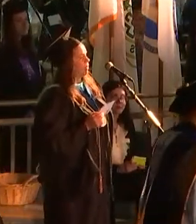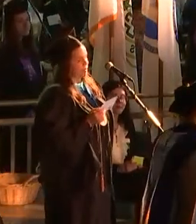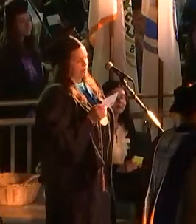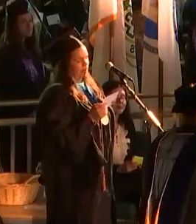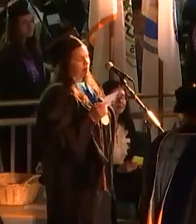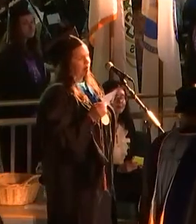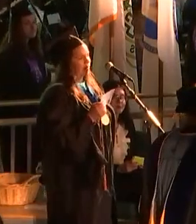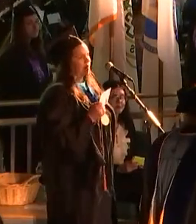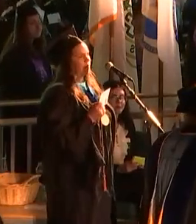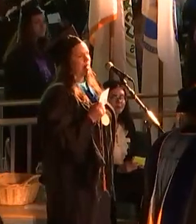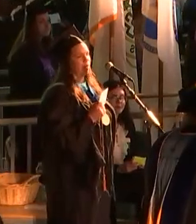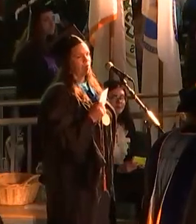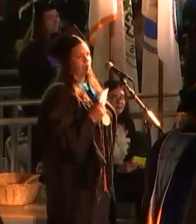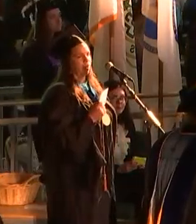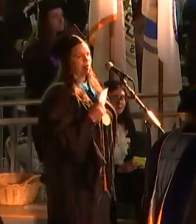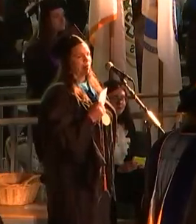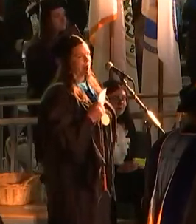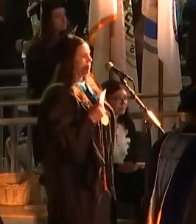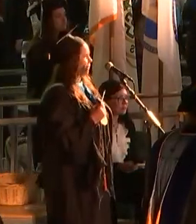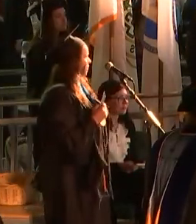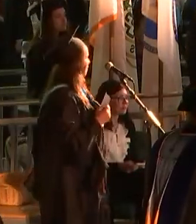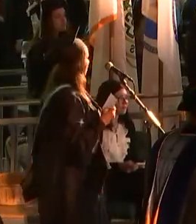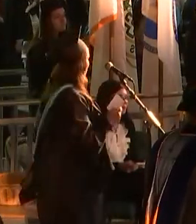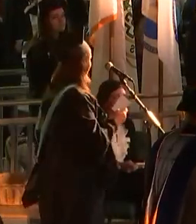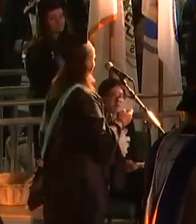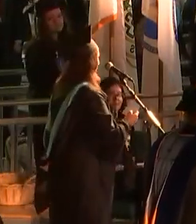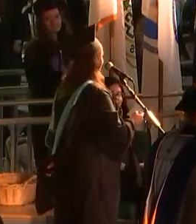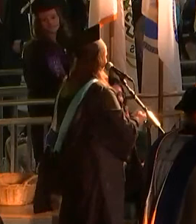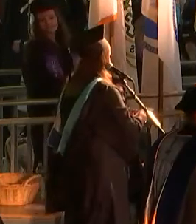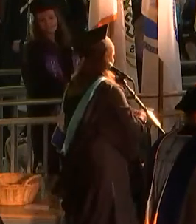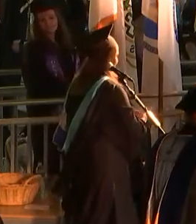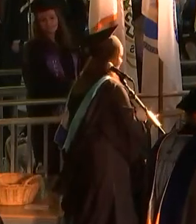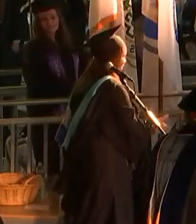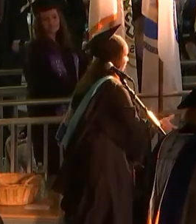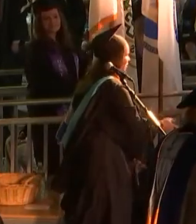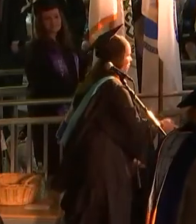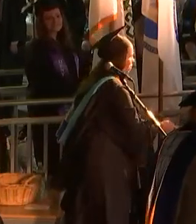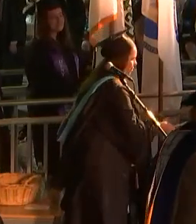Ashley B. Costa, magna cum laude.